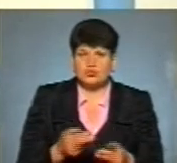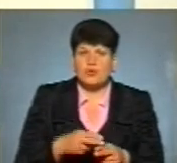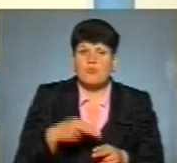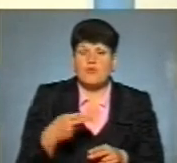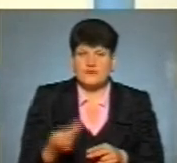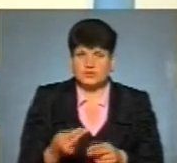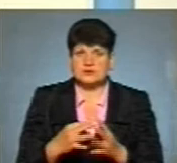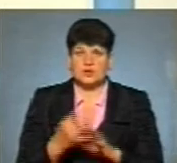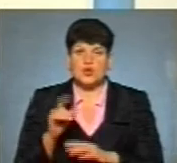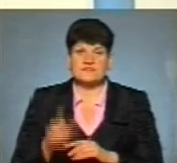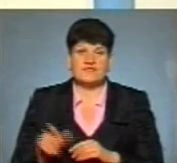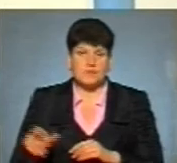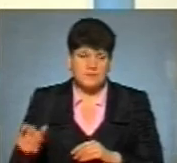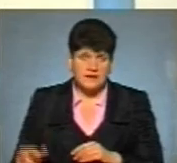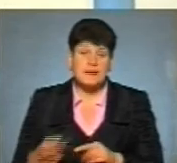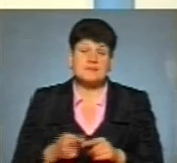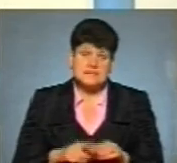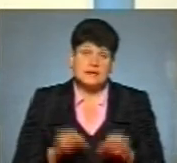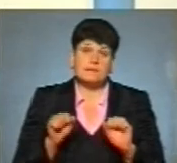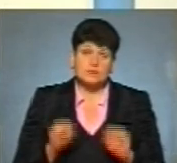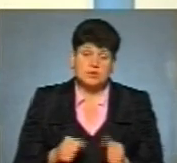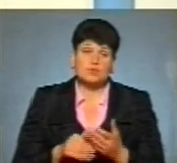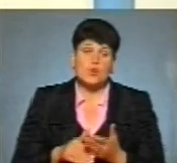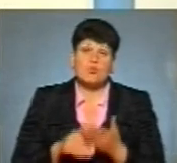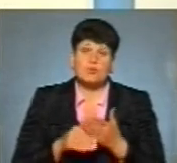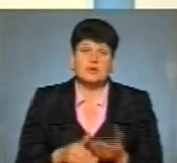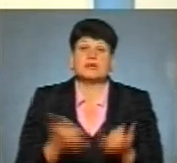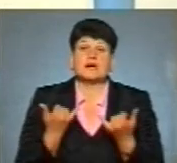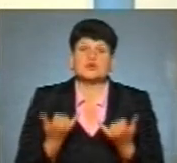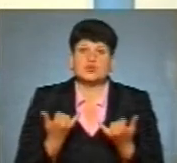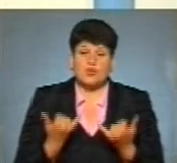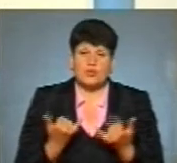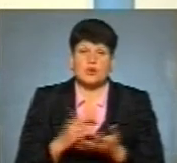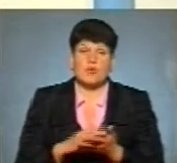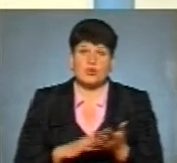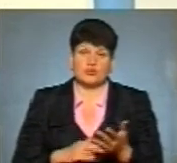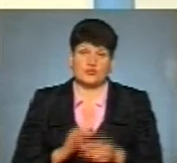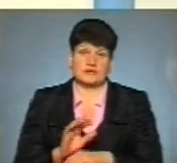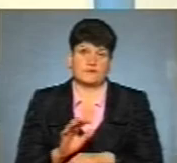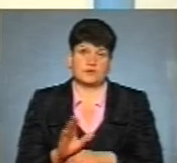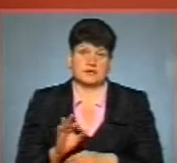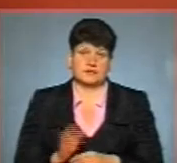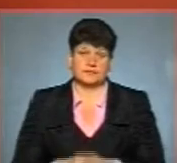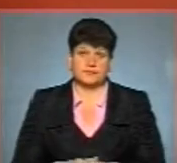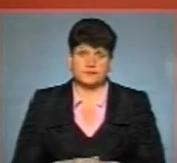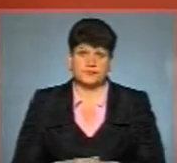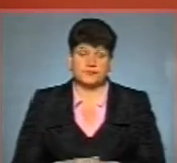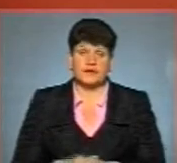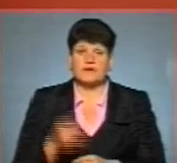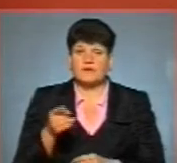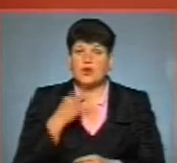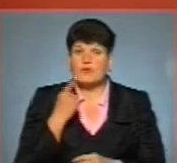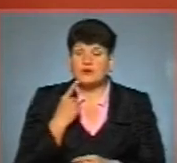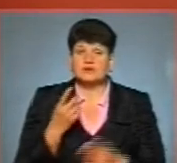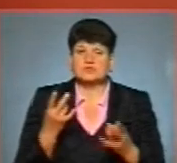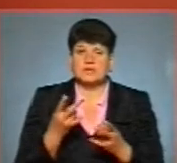аграріям, це реальна цифра, яка би помогла на сьогоднішній день аграріям продовжити виробничу діяльність. А водночас ви казали, що вони